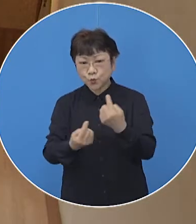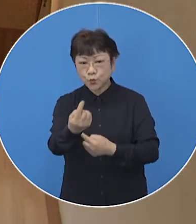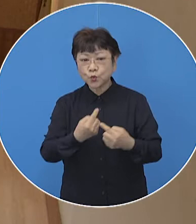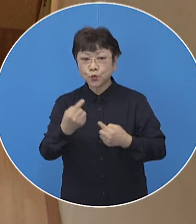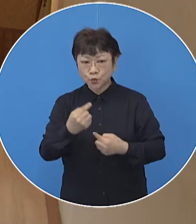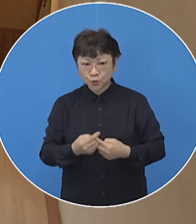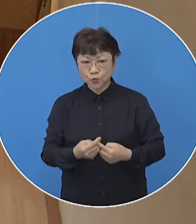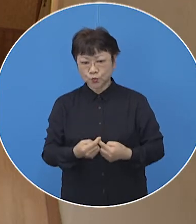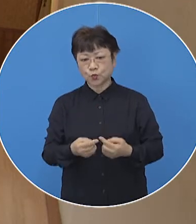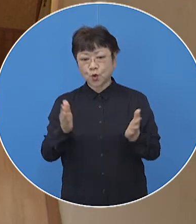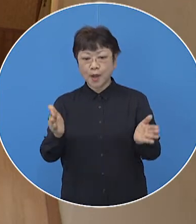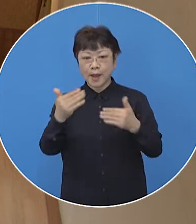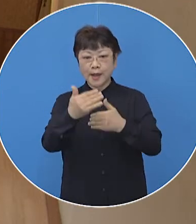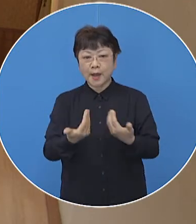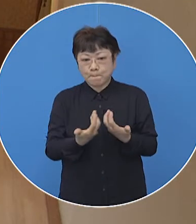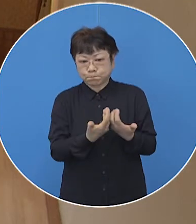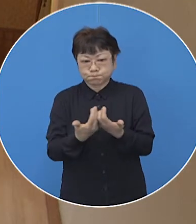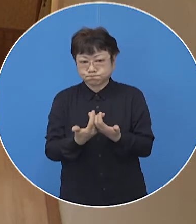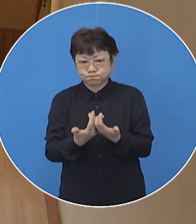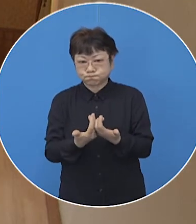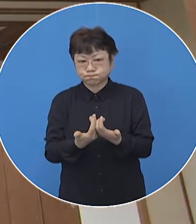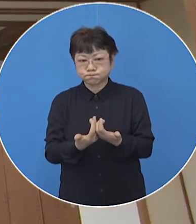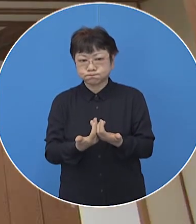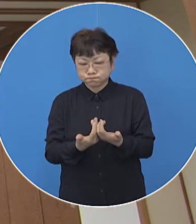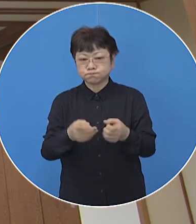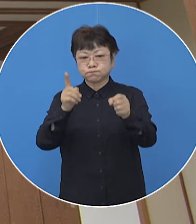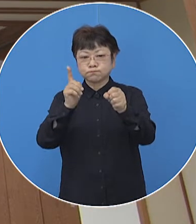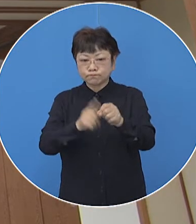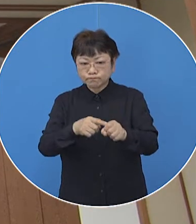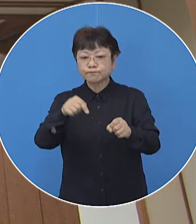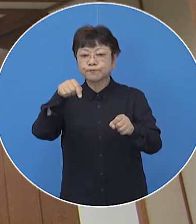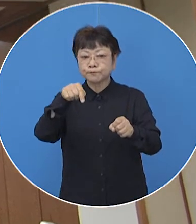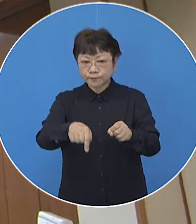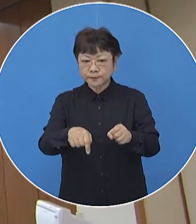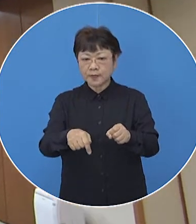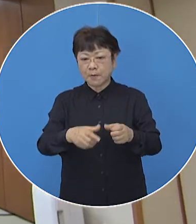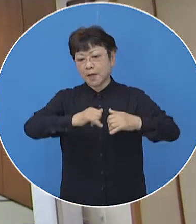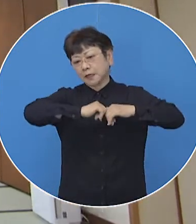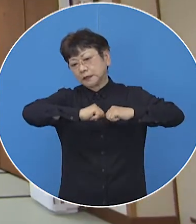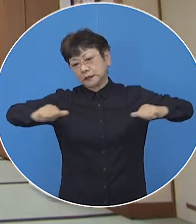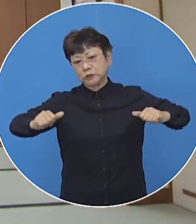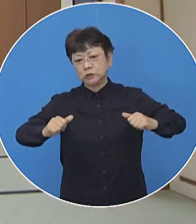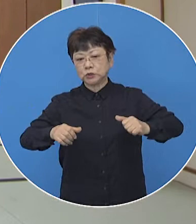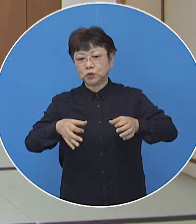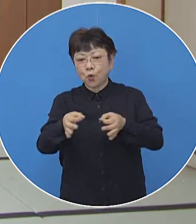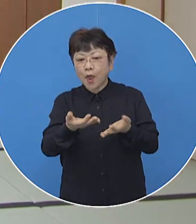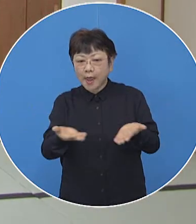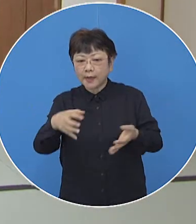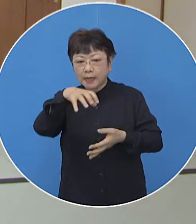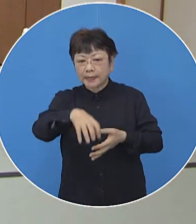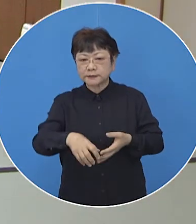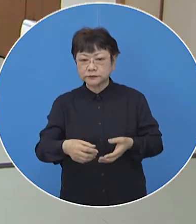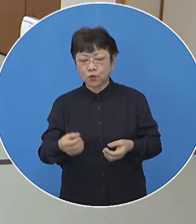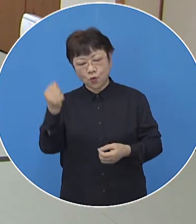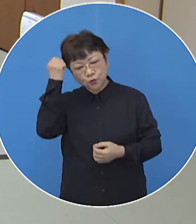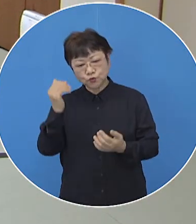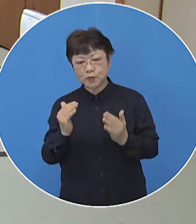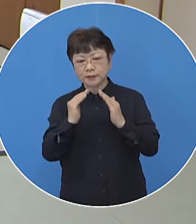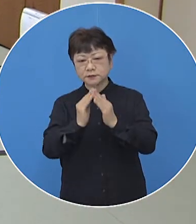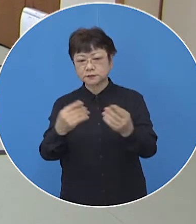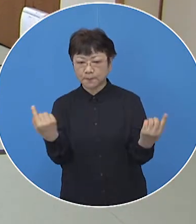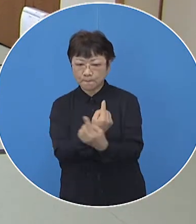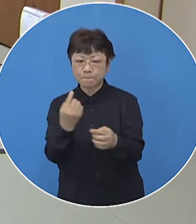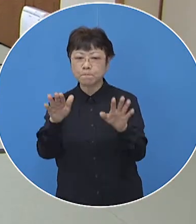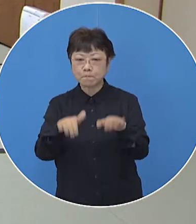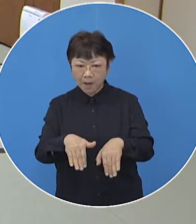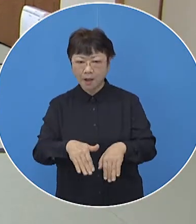部屋での密を避けるという形で大きな宴会場を宿泊施設として改装し